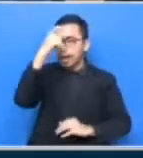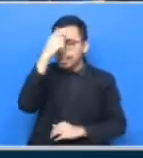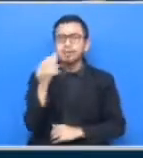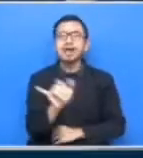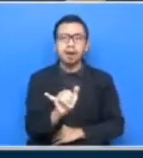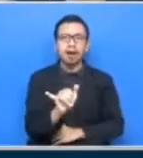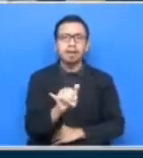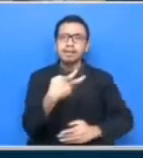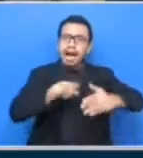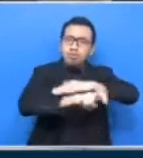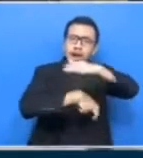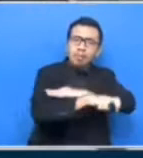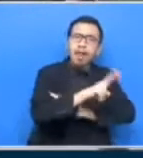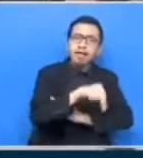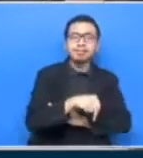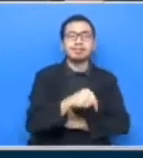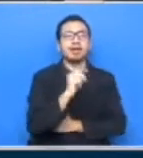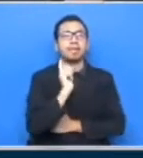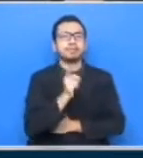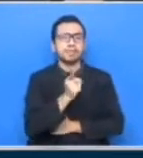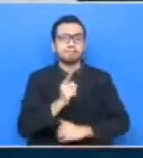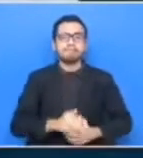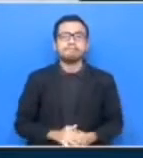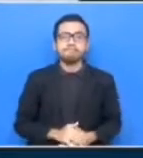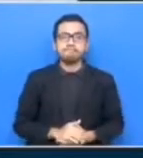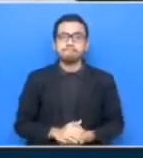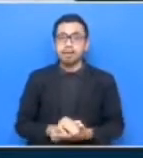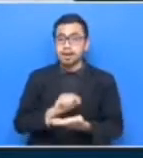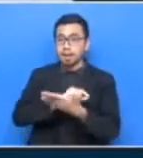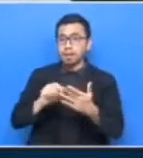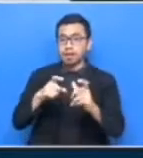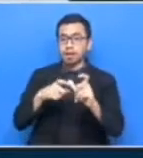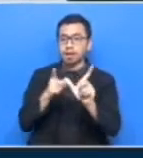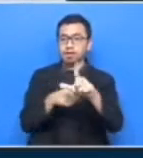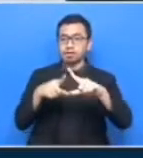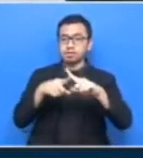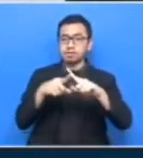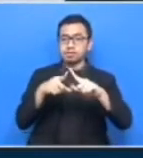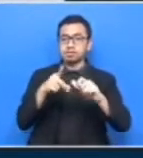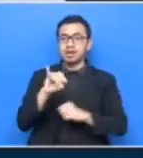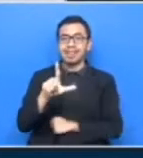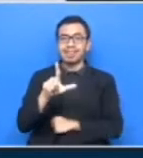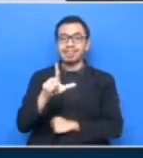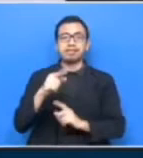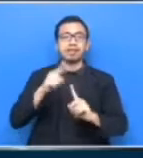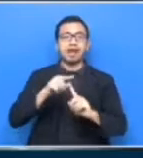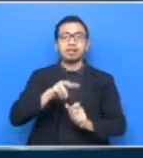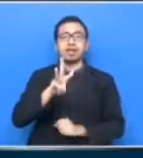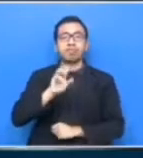ya terima kasih mesin jahit saudara Syahrini tanggal 30 sudah negatif